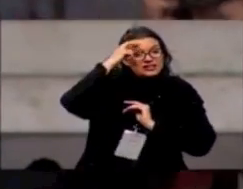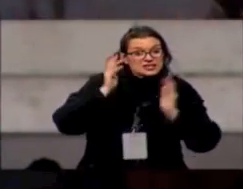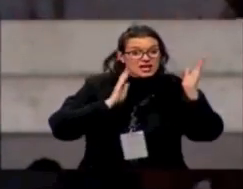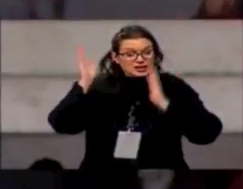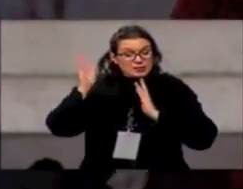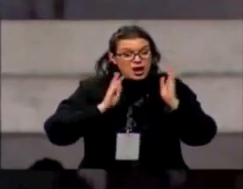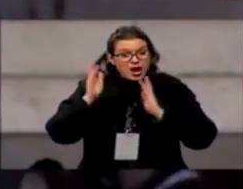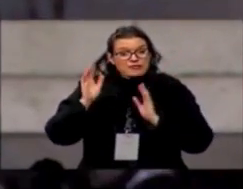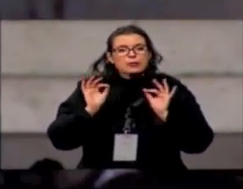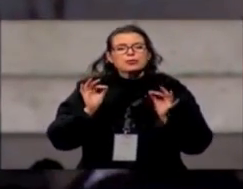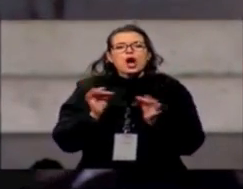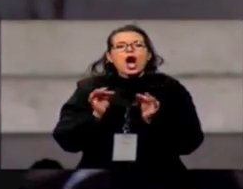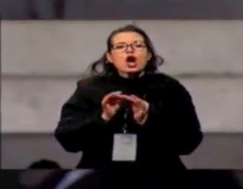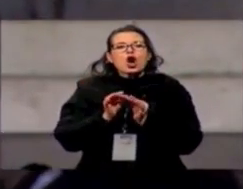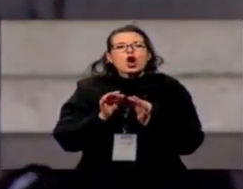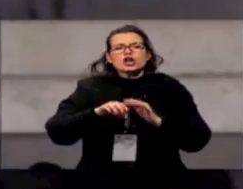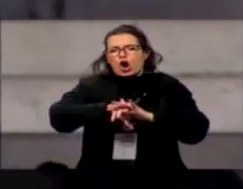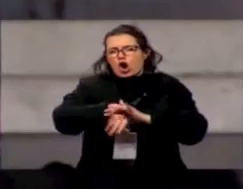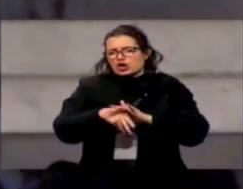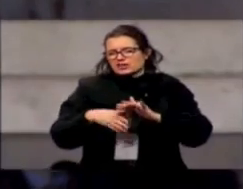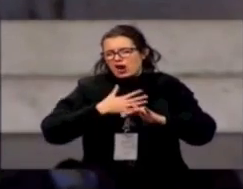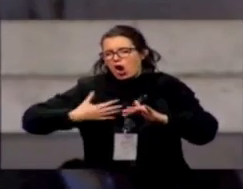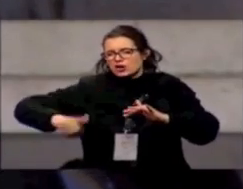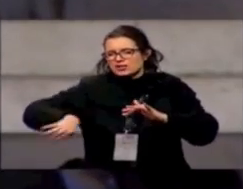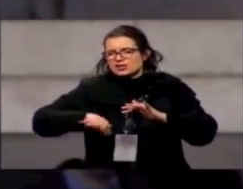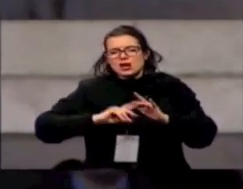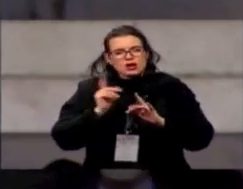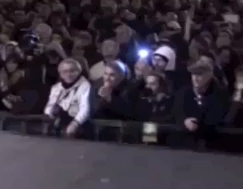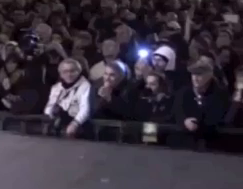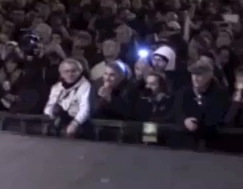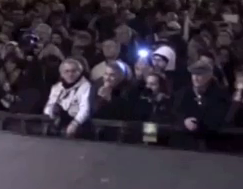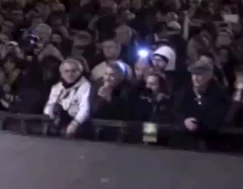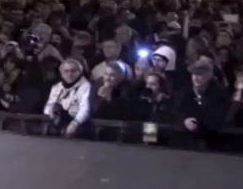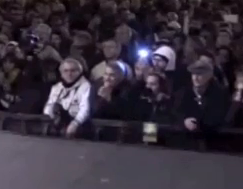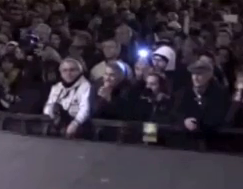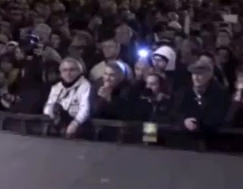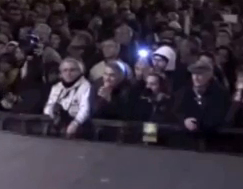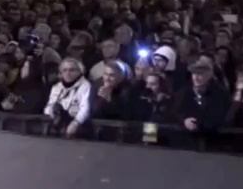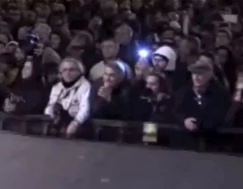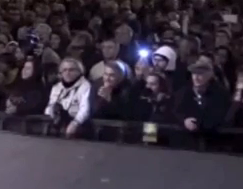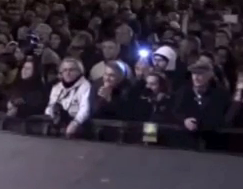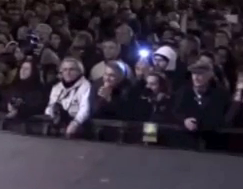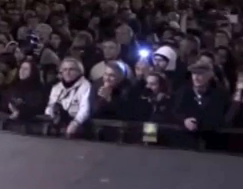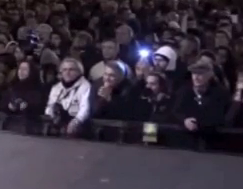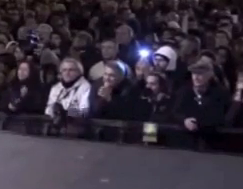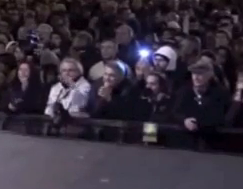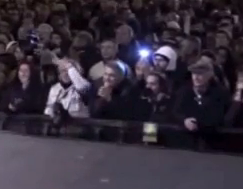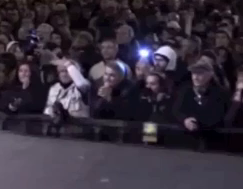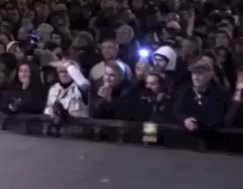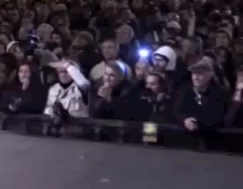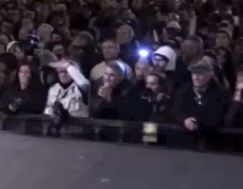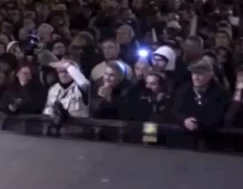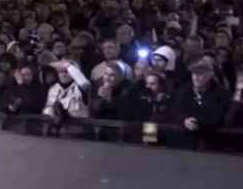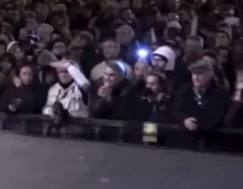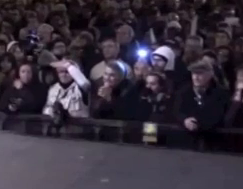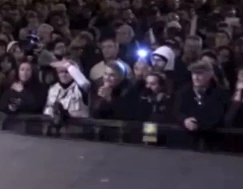stragi la trattativa stato mafia è qualcosa di molto più grave la trattativa stato mafia riguarda il fatto che in